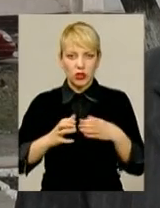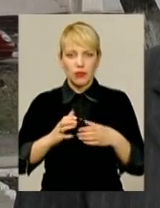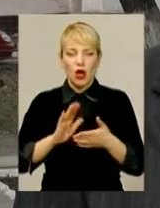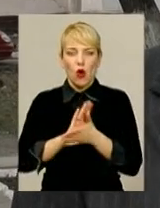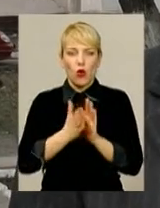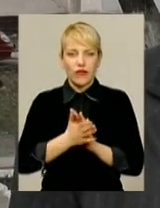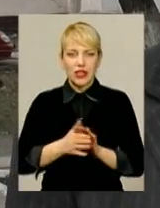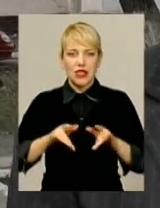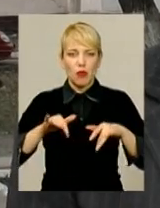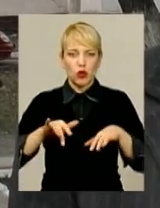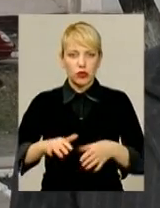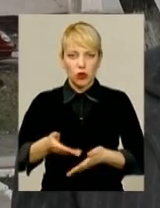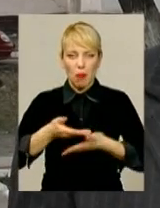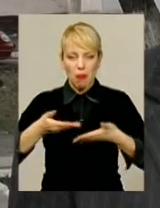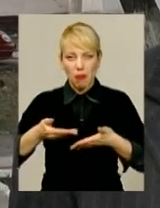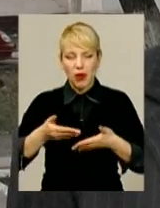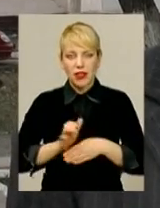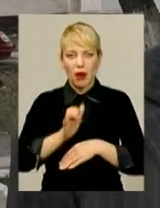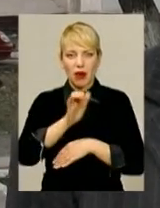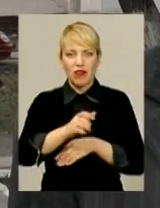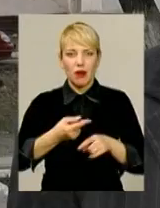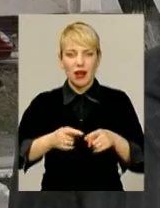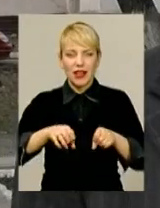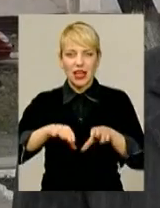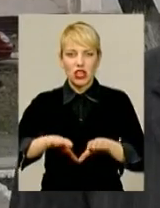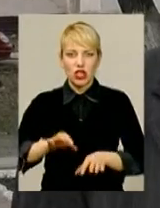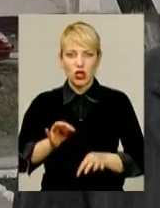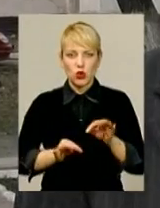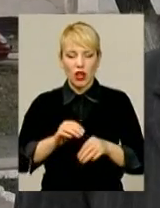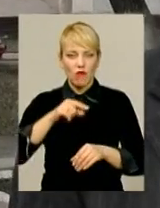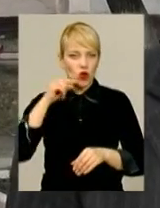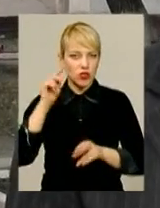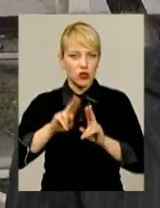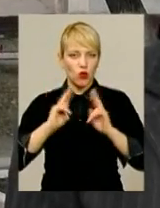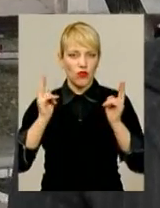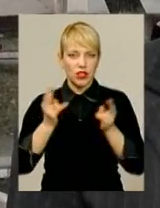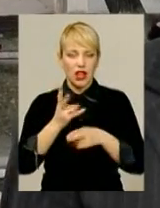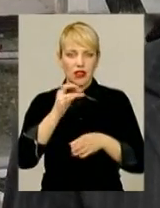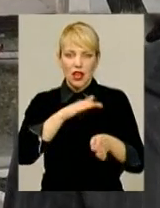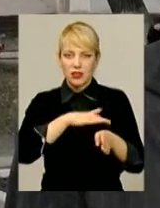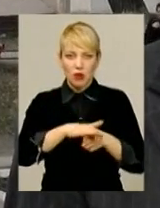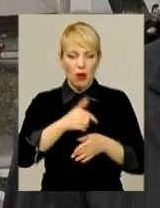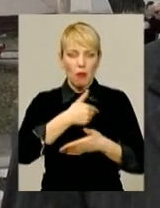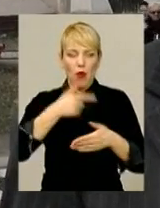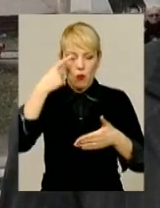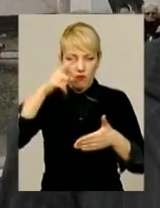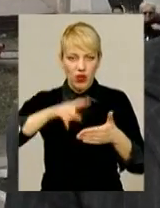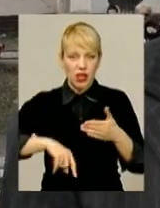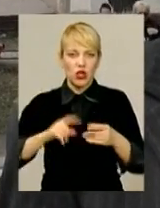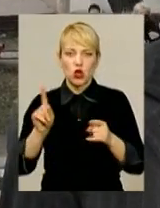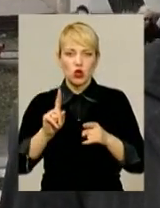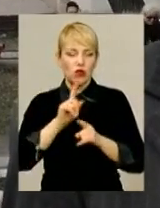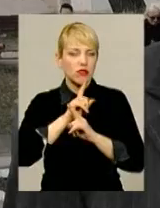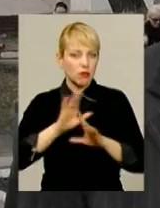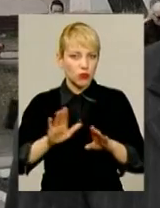процедурам мы направляем это решение суда в Российскую Федерацию на исполнение. Мы абсолютно уверены в том, что они не